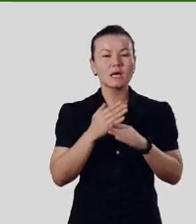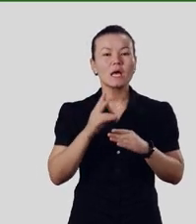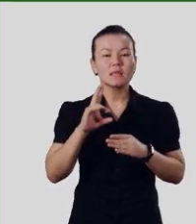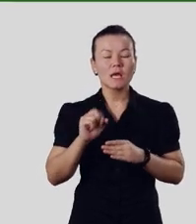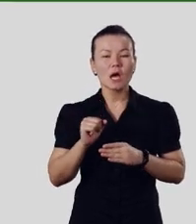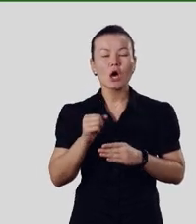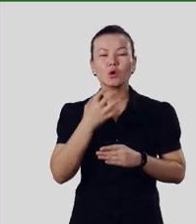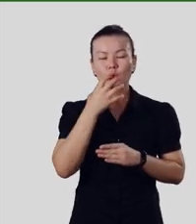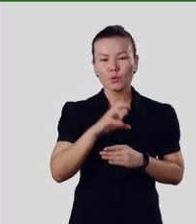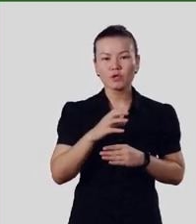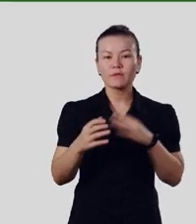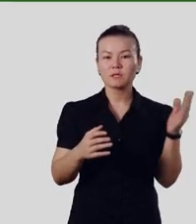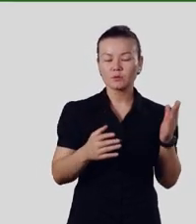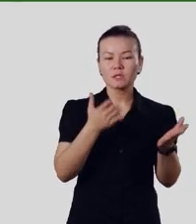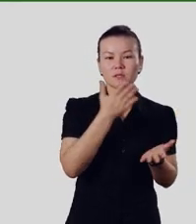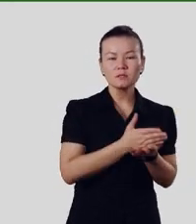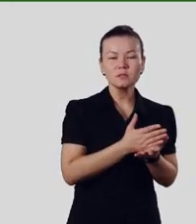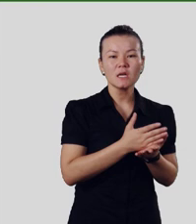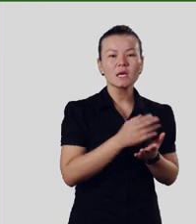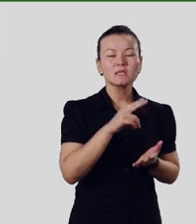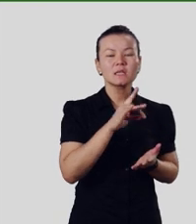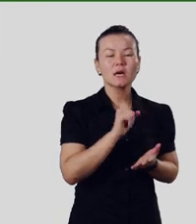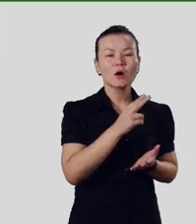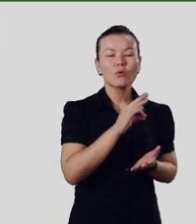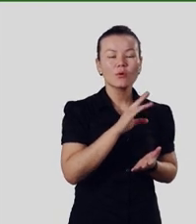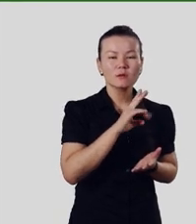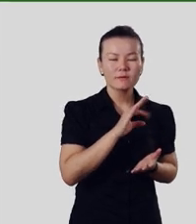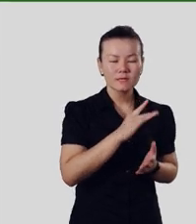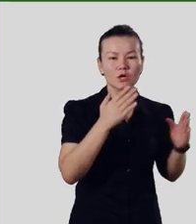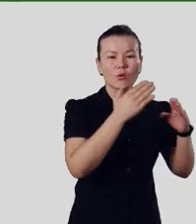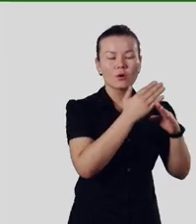юго-востоке расположены Драконовы горы.